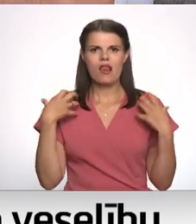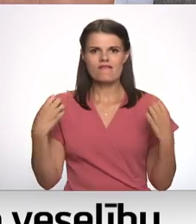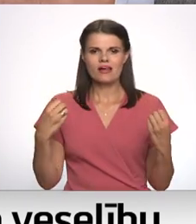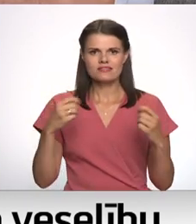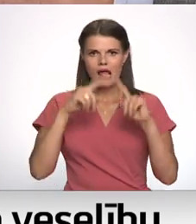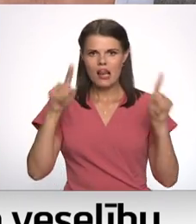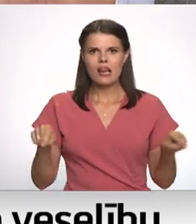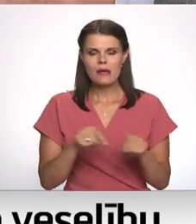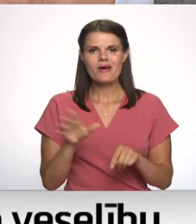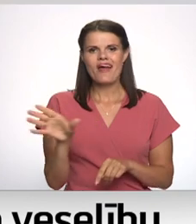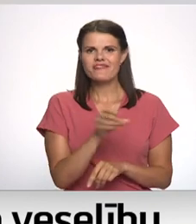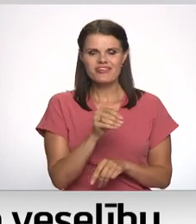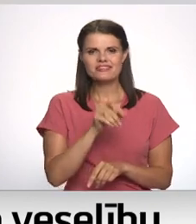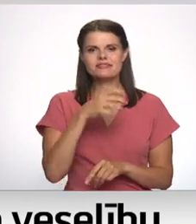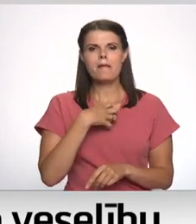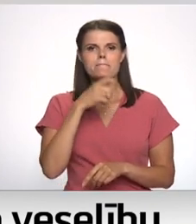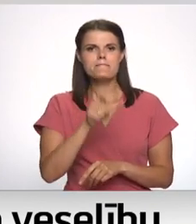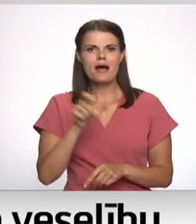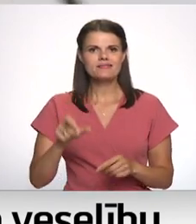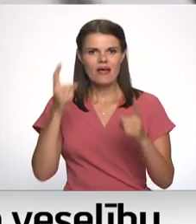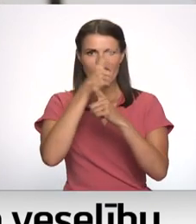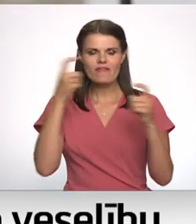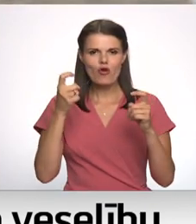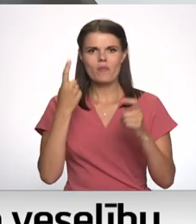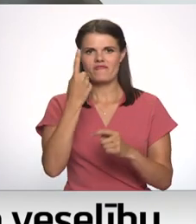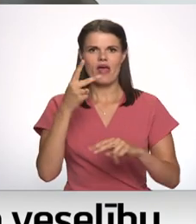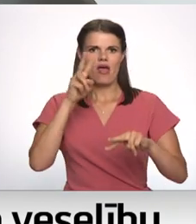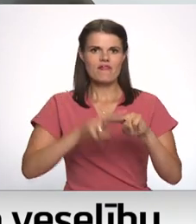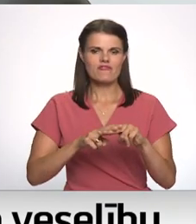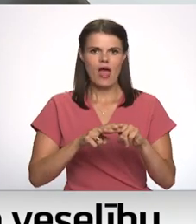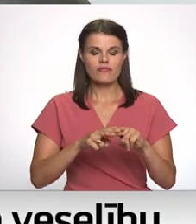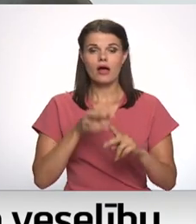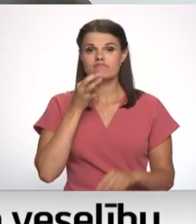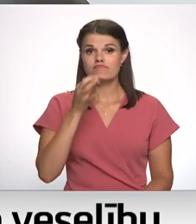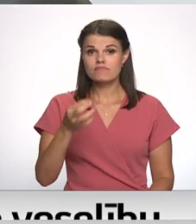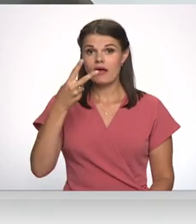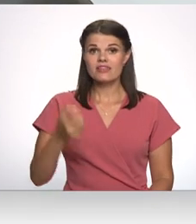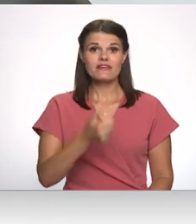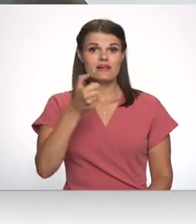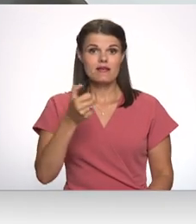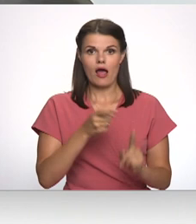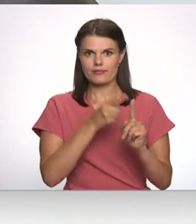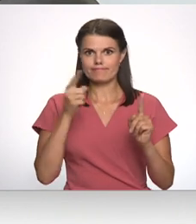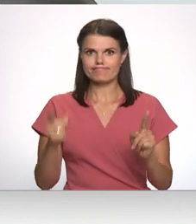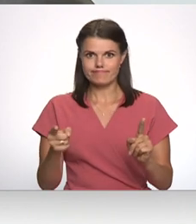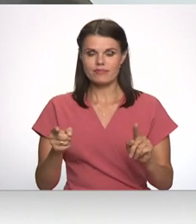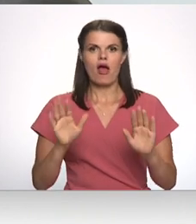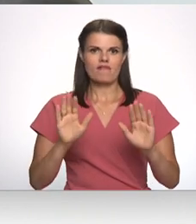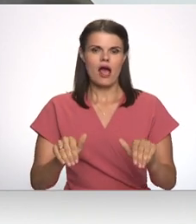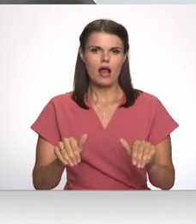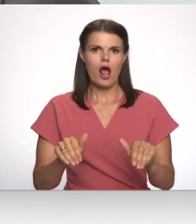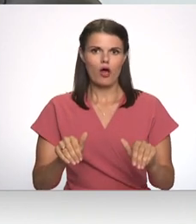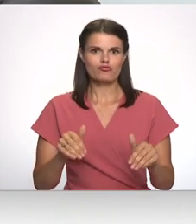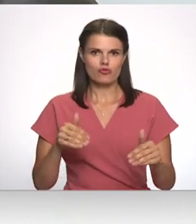visi pacienta dati būtu apskatāmi vienu vietu, ērti un ātri. Divu gadu laikā mēs varētu nonākt pie brīža,